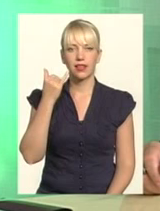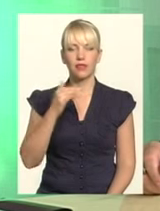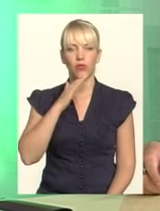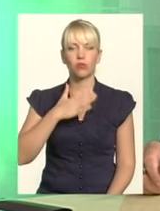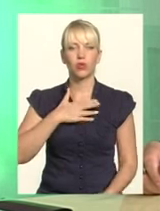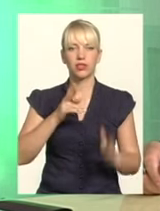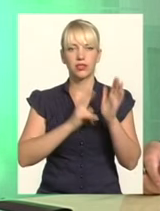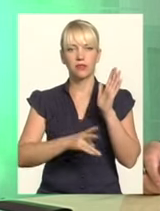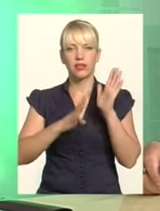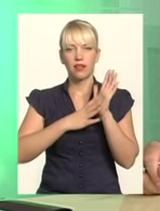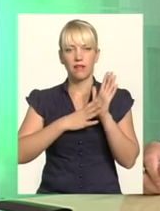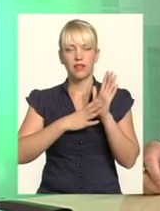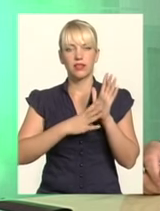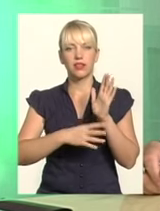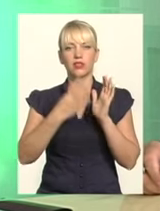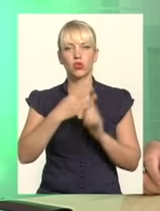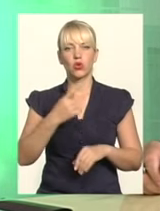телефон